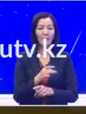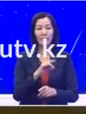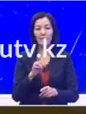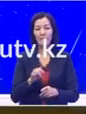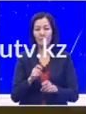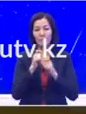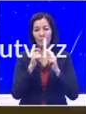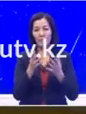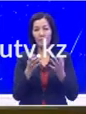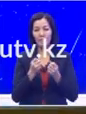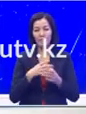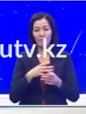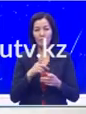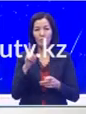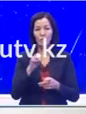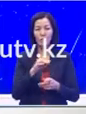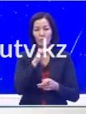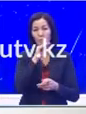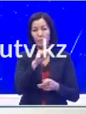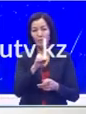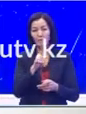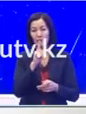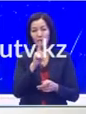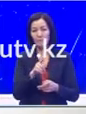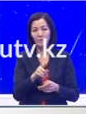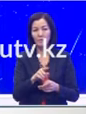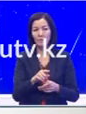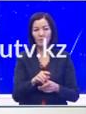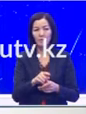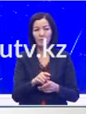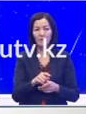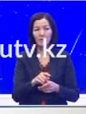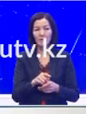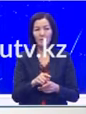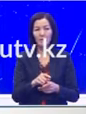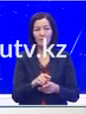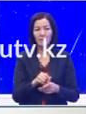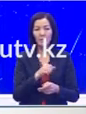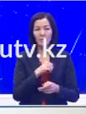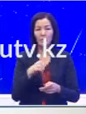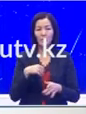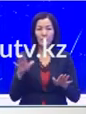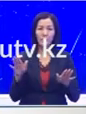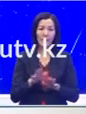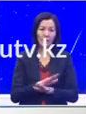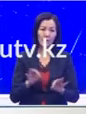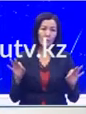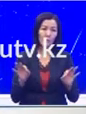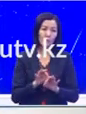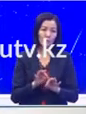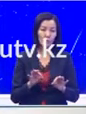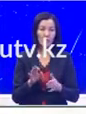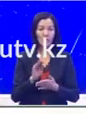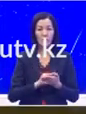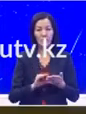өзімді 100% профессионалдық сазгер деп айта алмаймын, өйткені әуесқой сазгермін. Өзім ән шығару ұнайды,